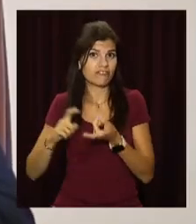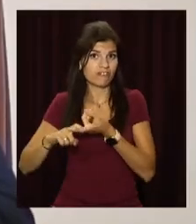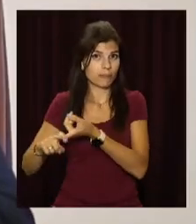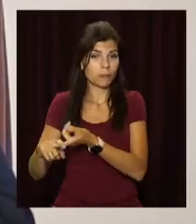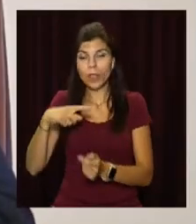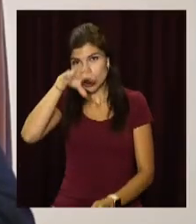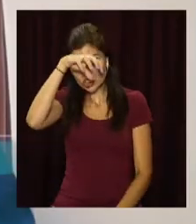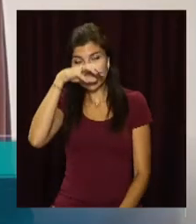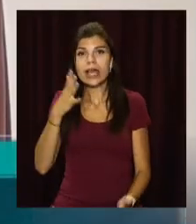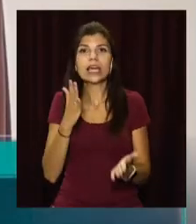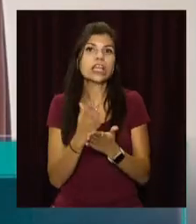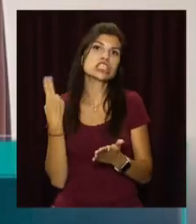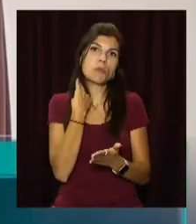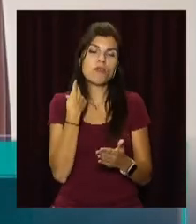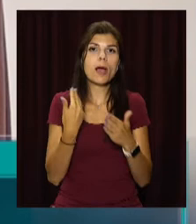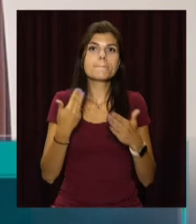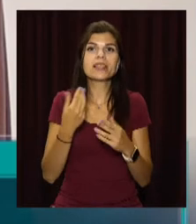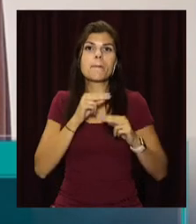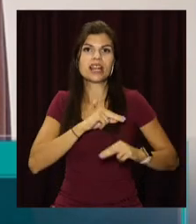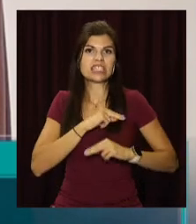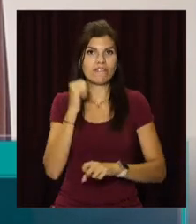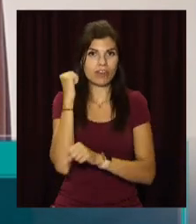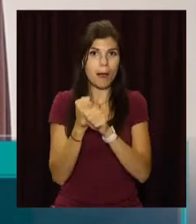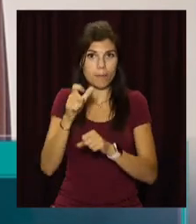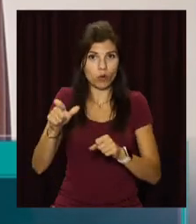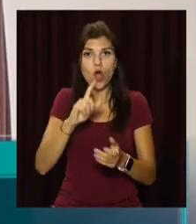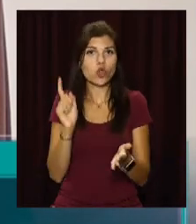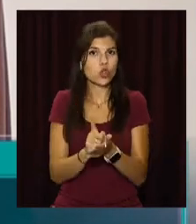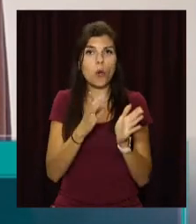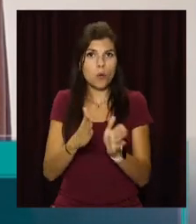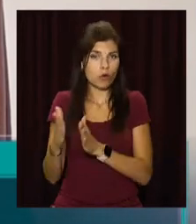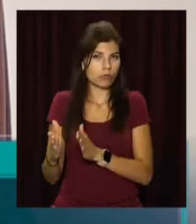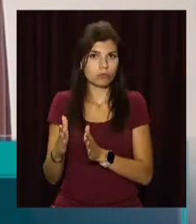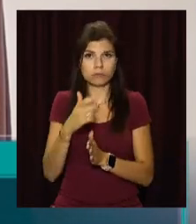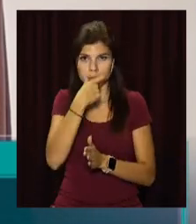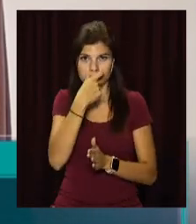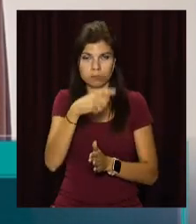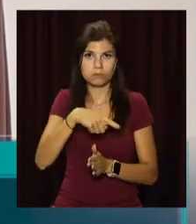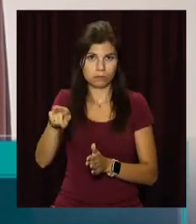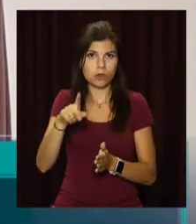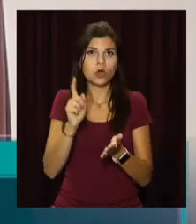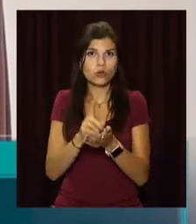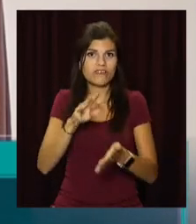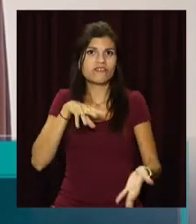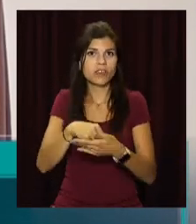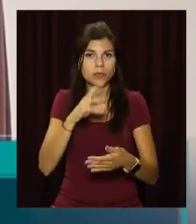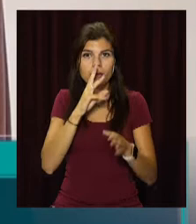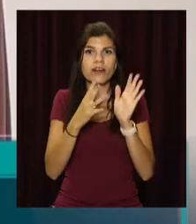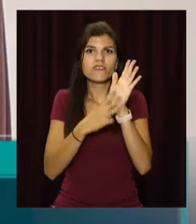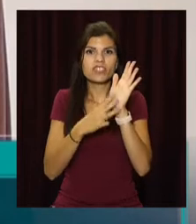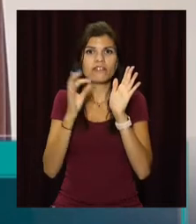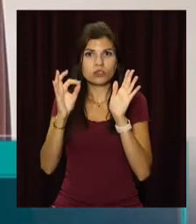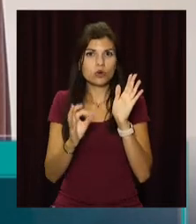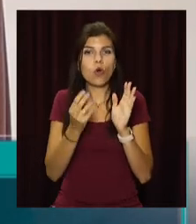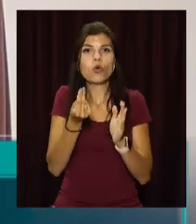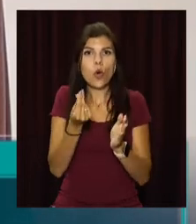Шахти, які мають заборгованості перед працівниками, мають в обов'язковому порядку спрямувати на виплату зарплат